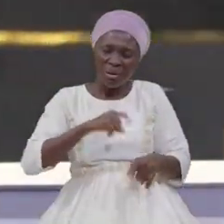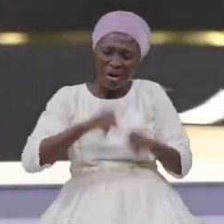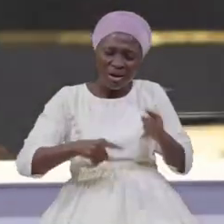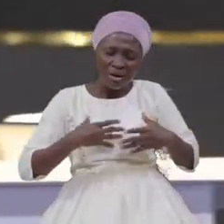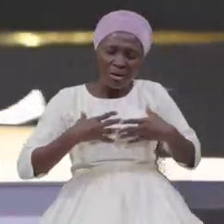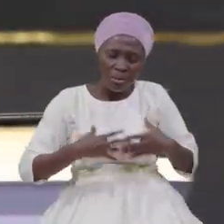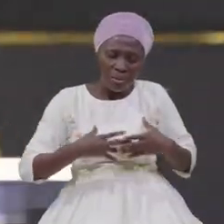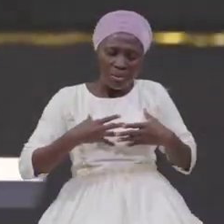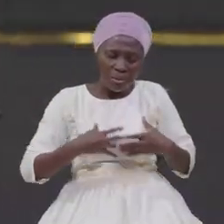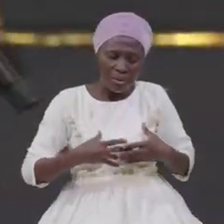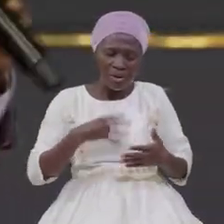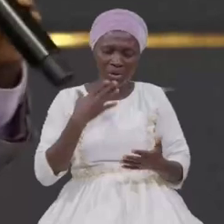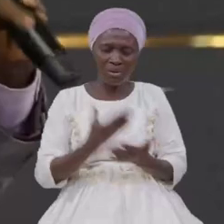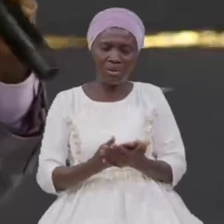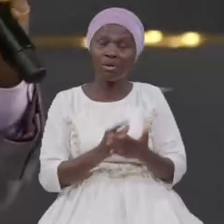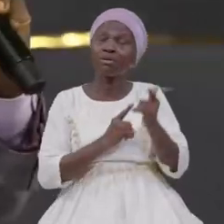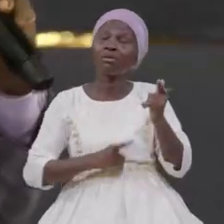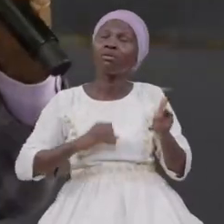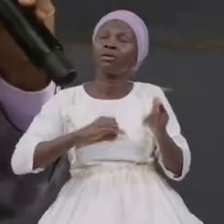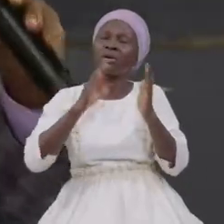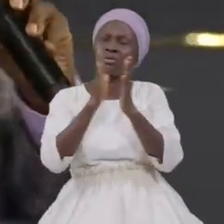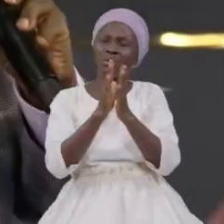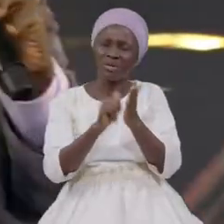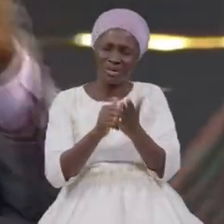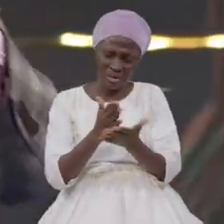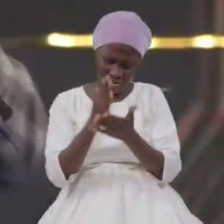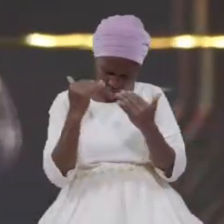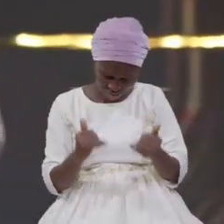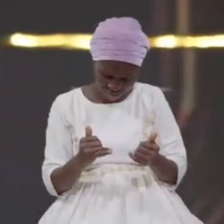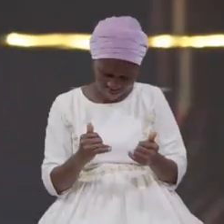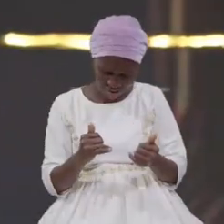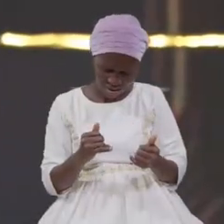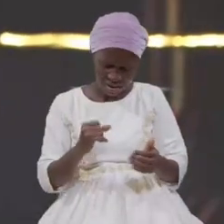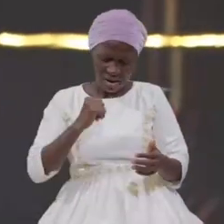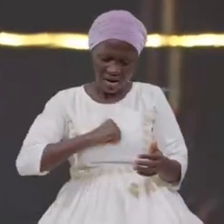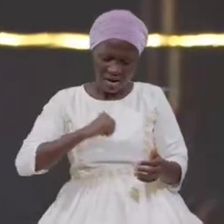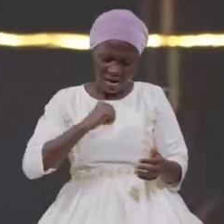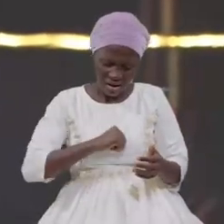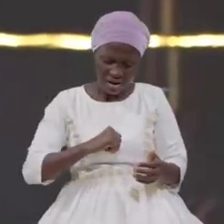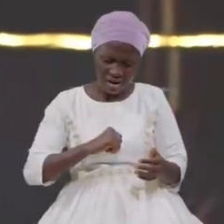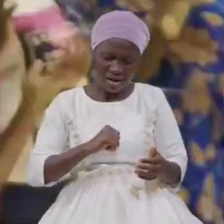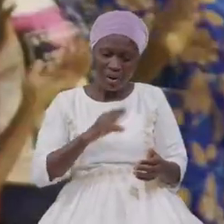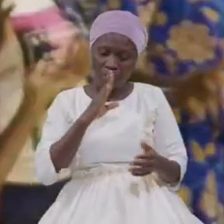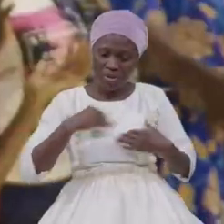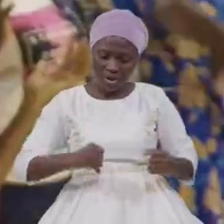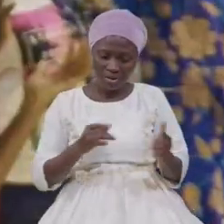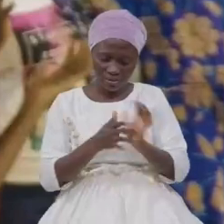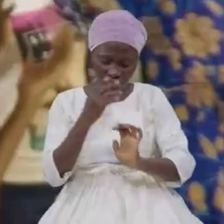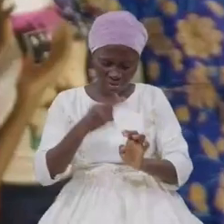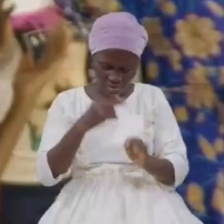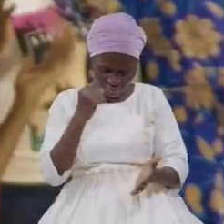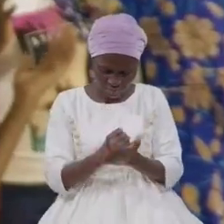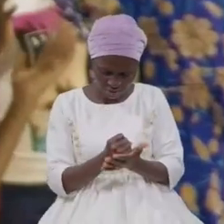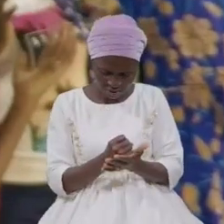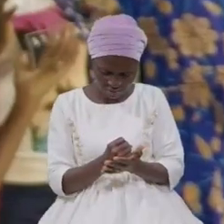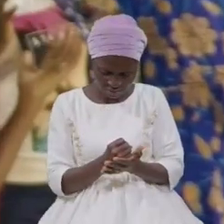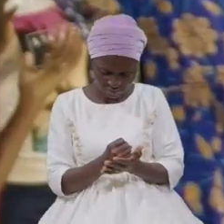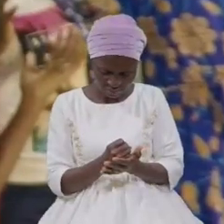respirer. Seigneur, je prie que maintenant même, l'asthme soit guéri au nom de Jésus.